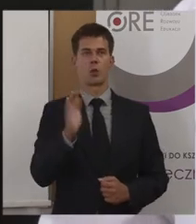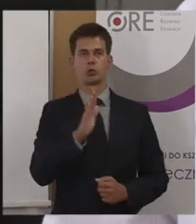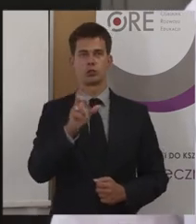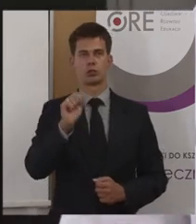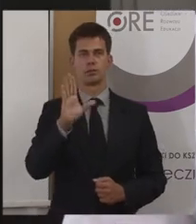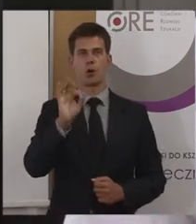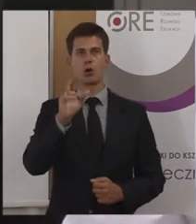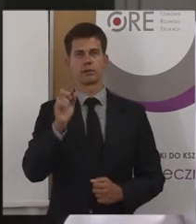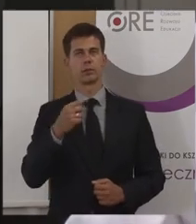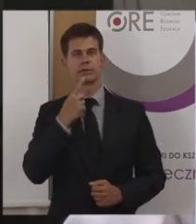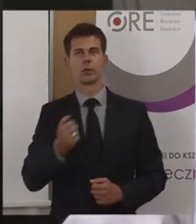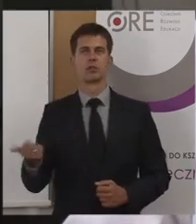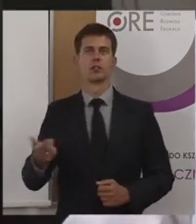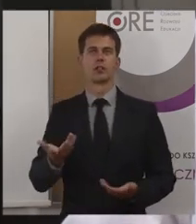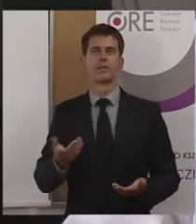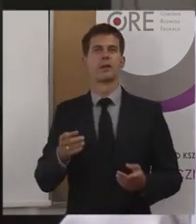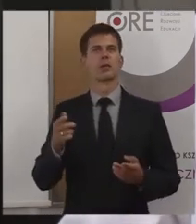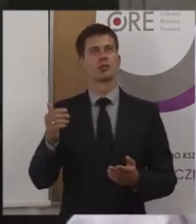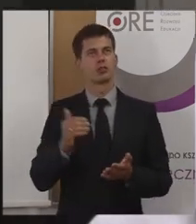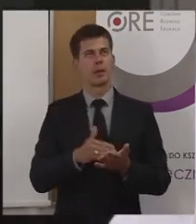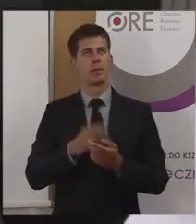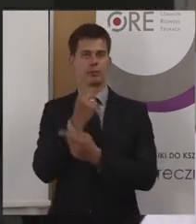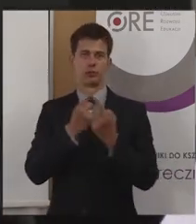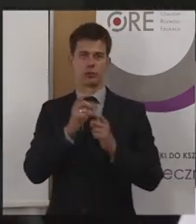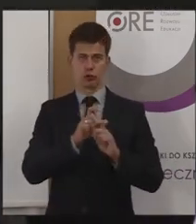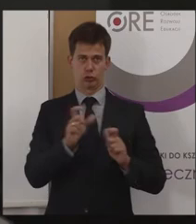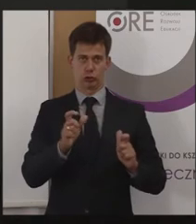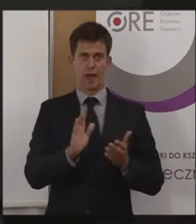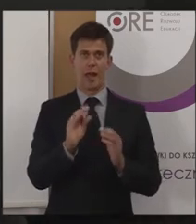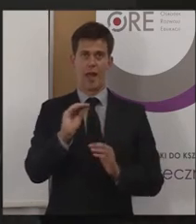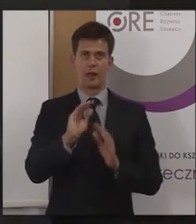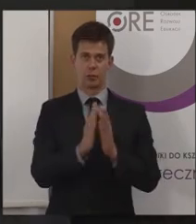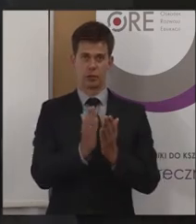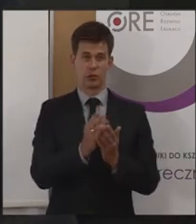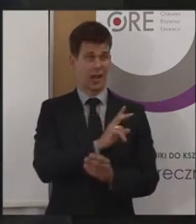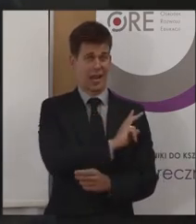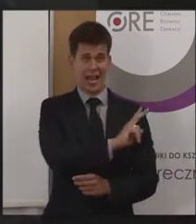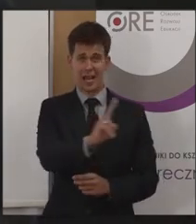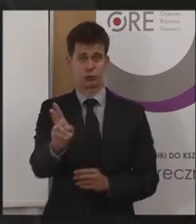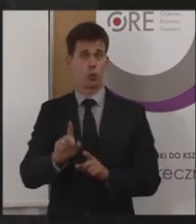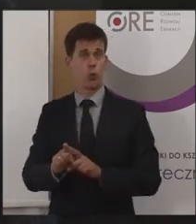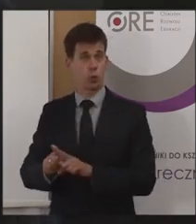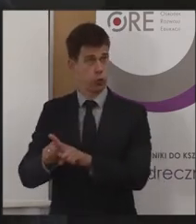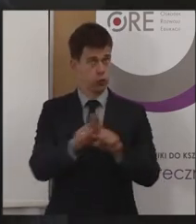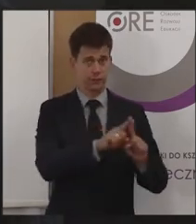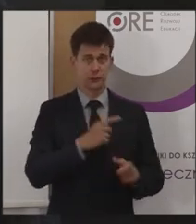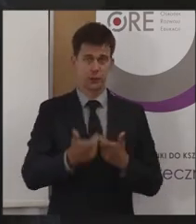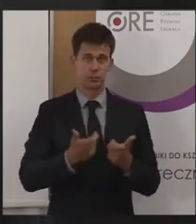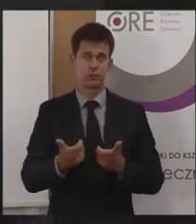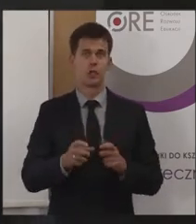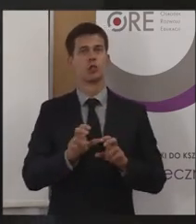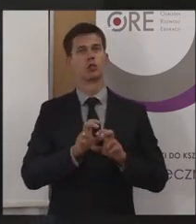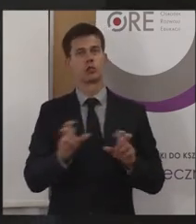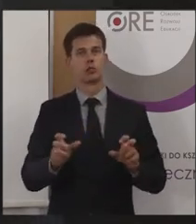że ma być jeden i ten sam podręcznik dla wszystkich, ten e-podręcznik ma być tak samo dostępny dla